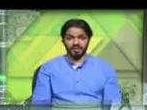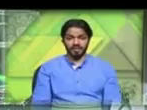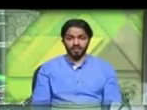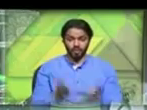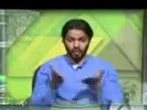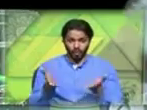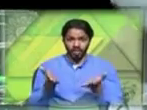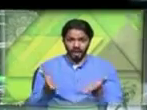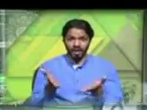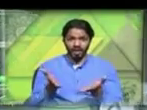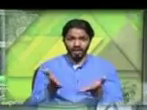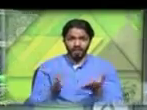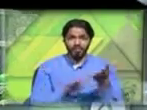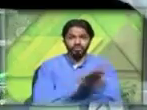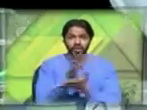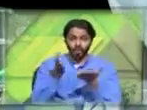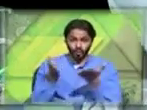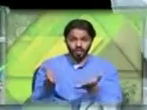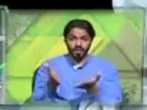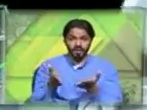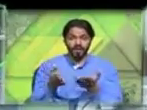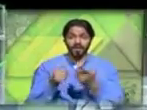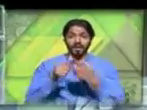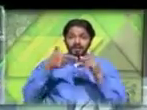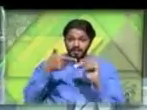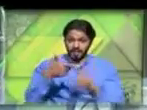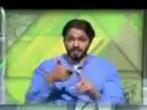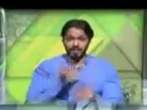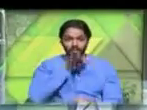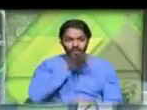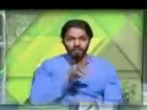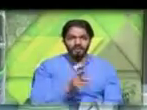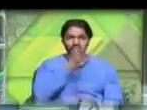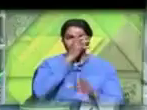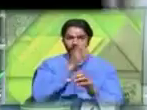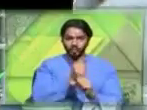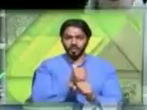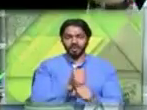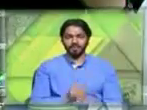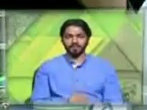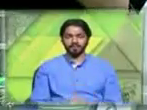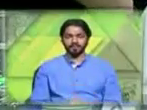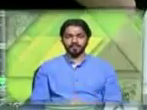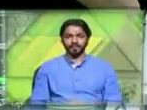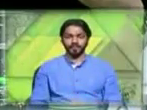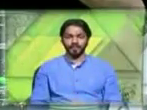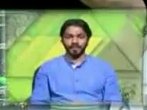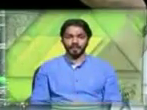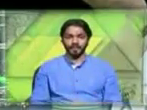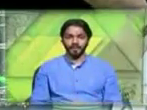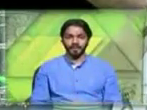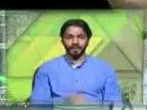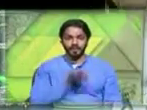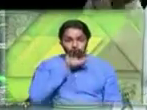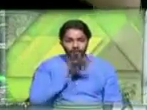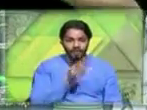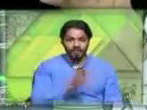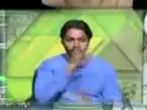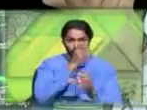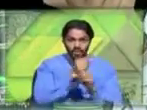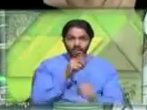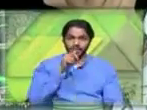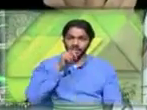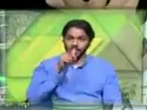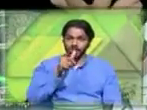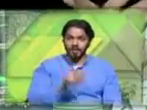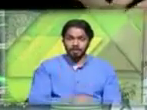يشخص. وأجمل من قول ابن القيم قول حبيبي. نعم. صلى الله عليه وسلم. صلى الله عليه وسلم. ماذا قال؟